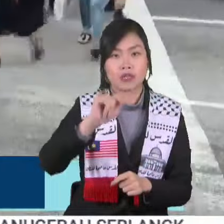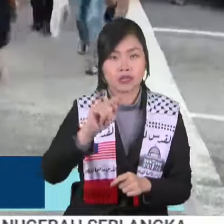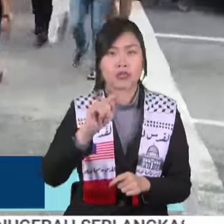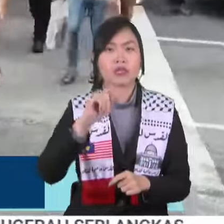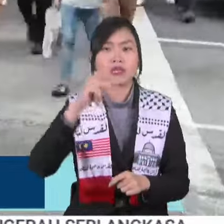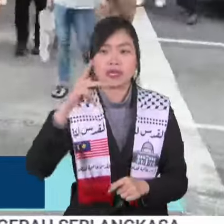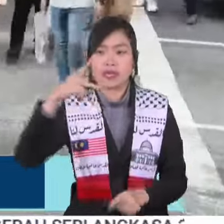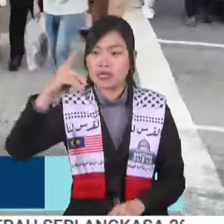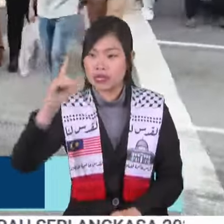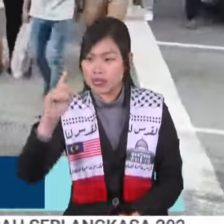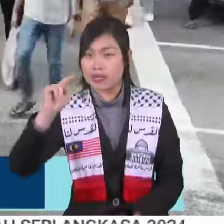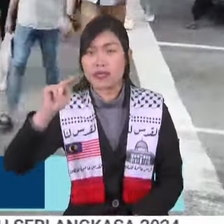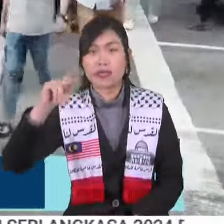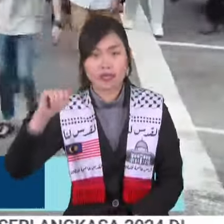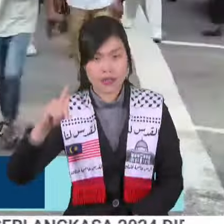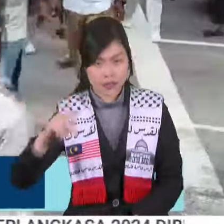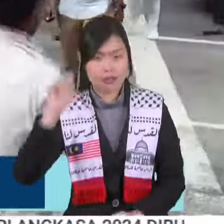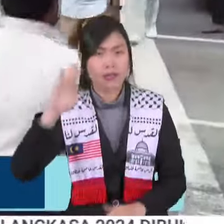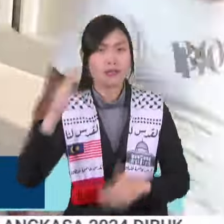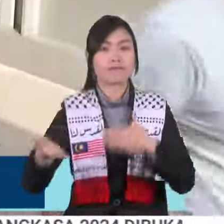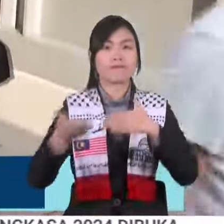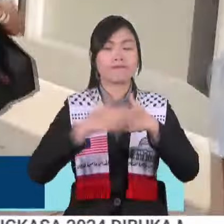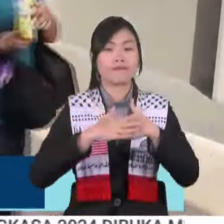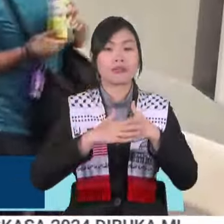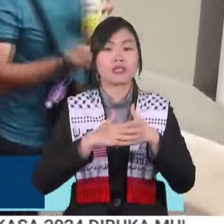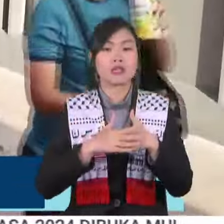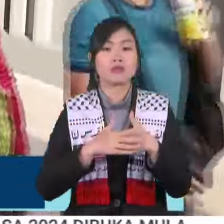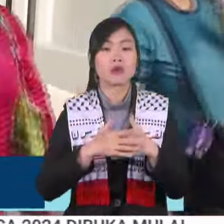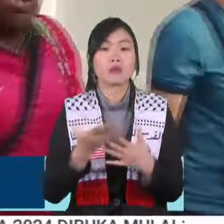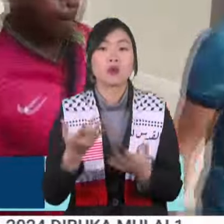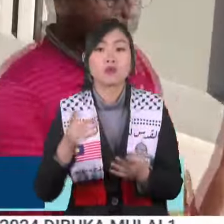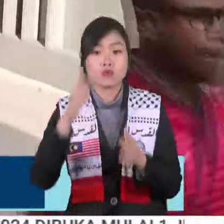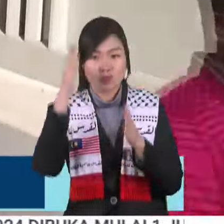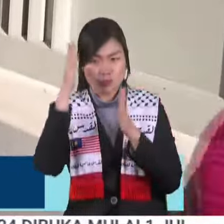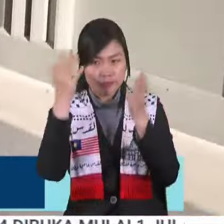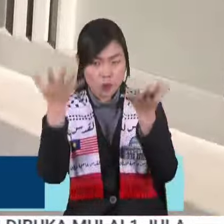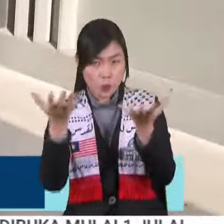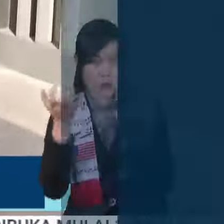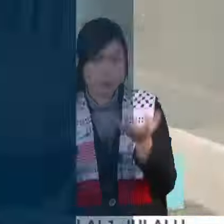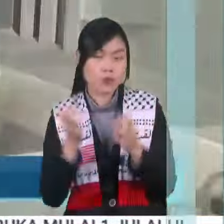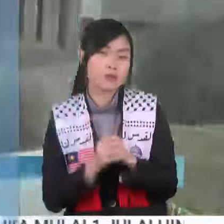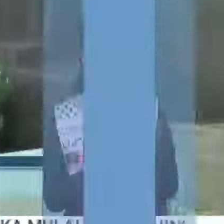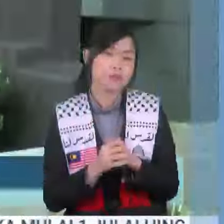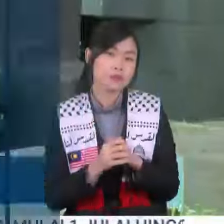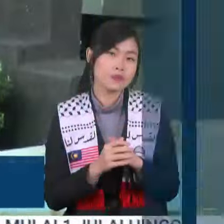tahun ini disokong terutamanya permintaan domestik.